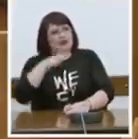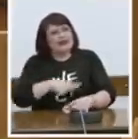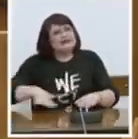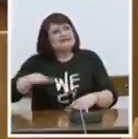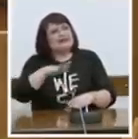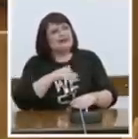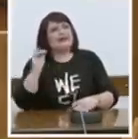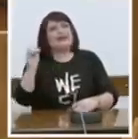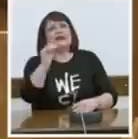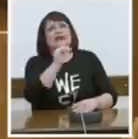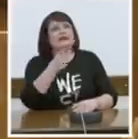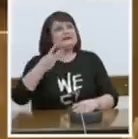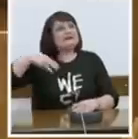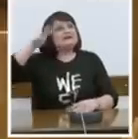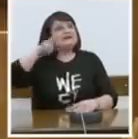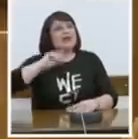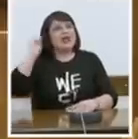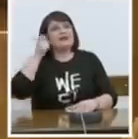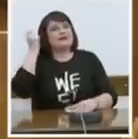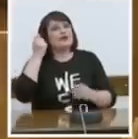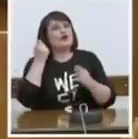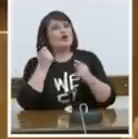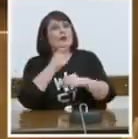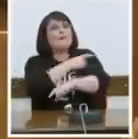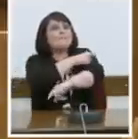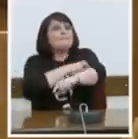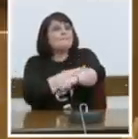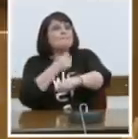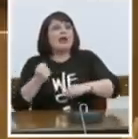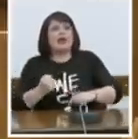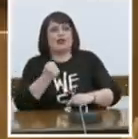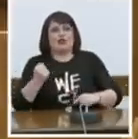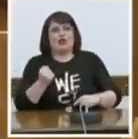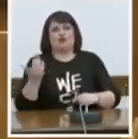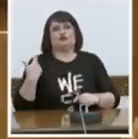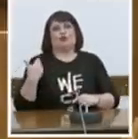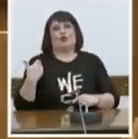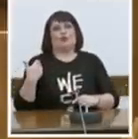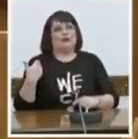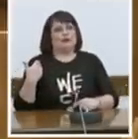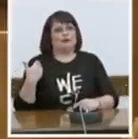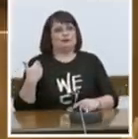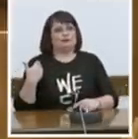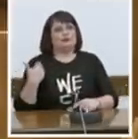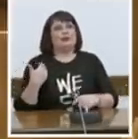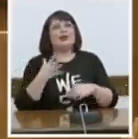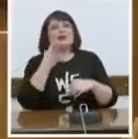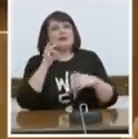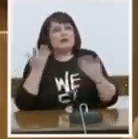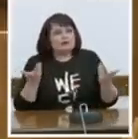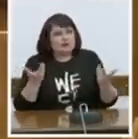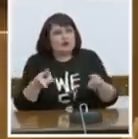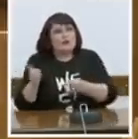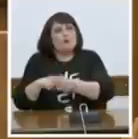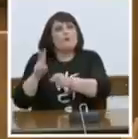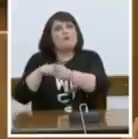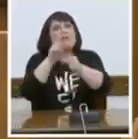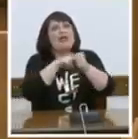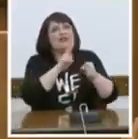κηρύξατε τριήμερο εθνικό πένθος στο προηγούμενο διάστημα για τα θύματα του ναυαγίου της